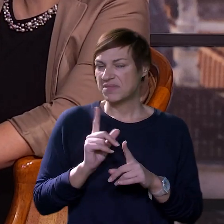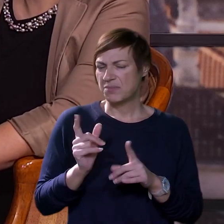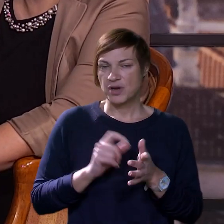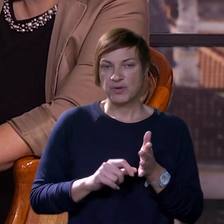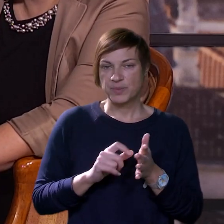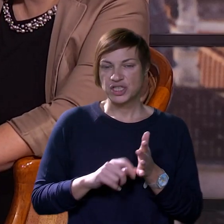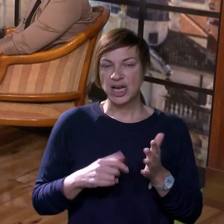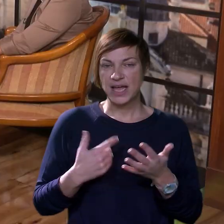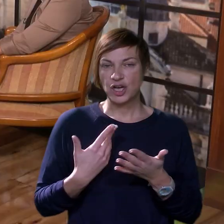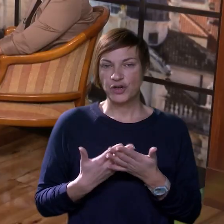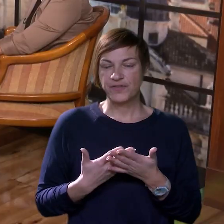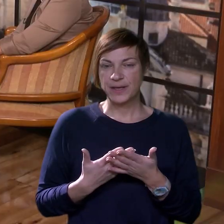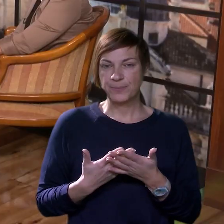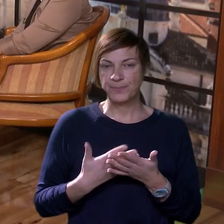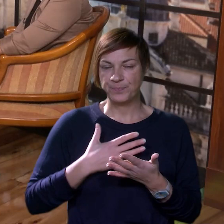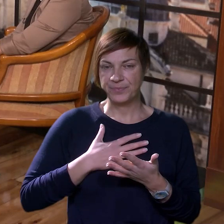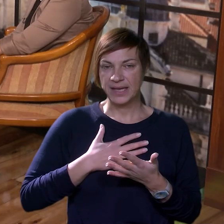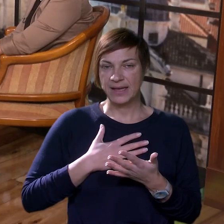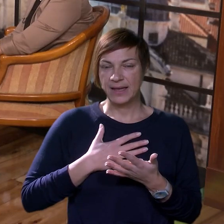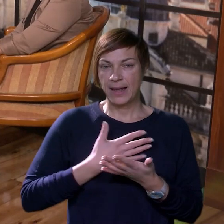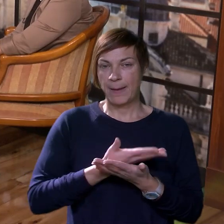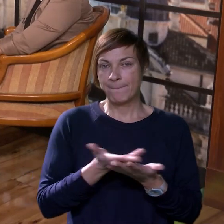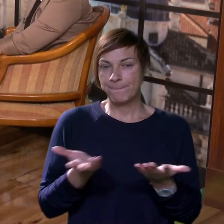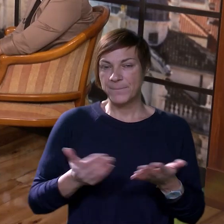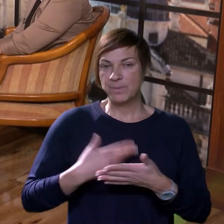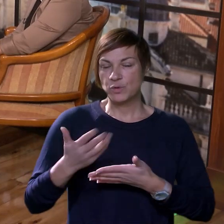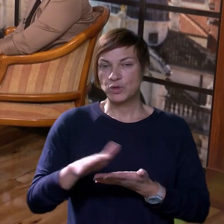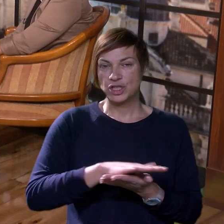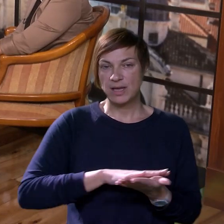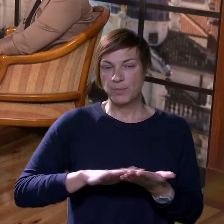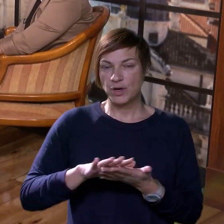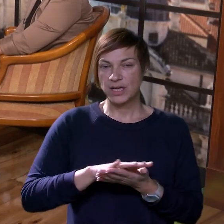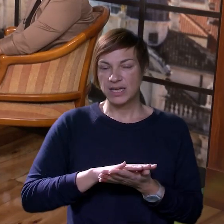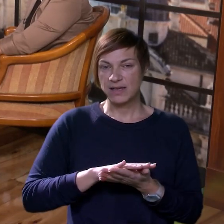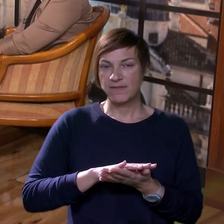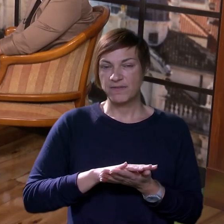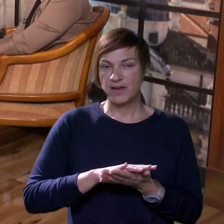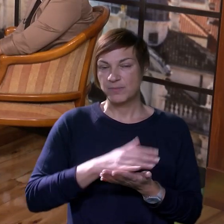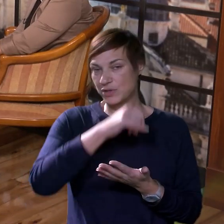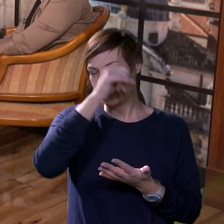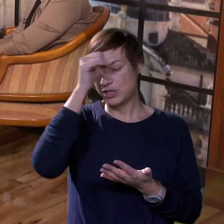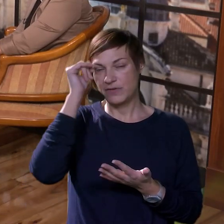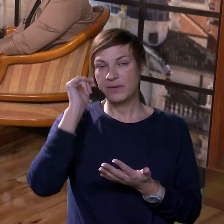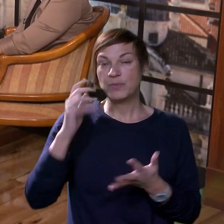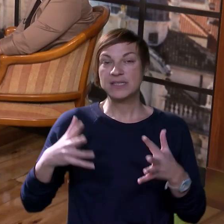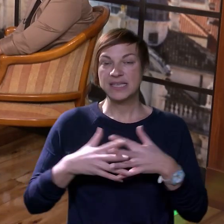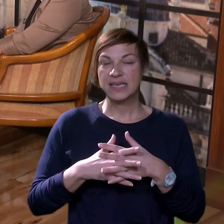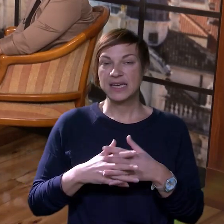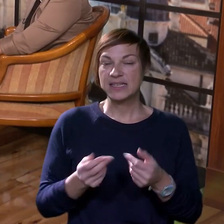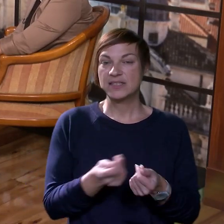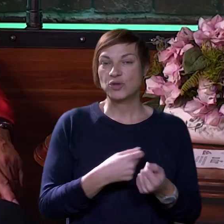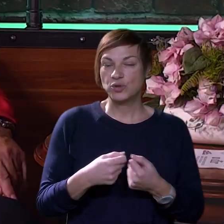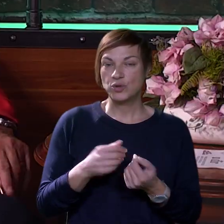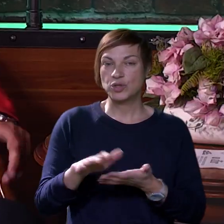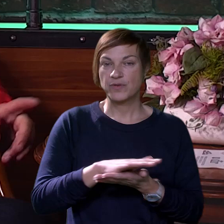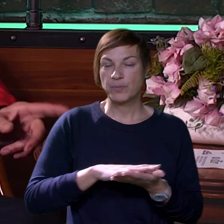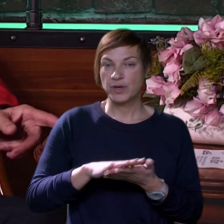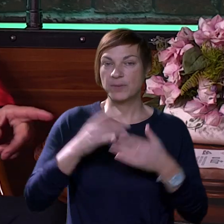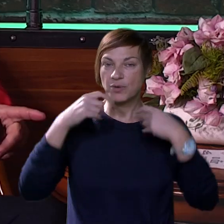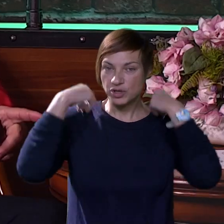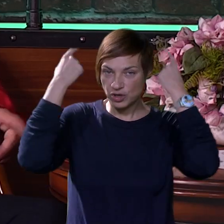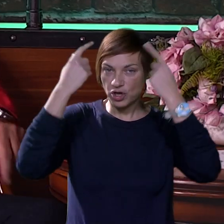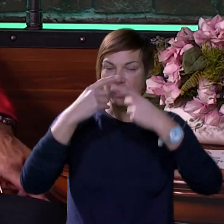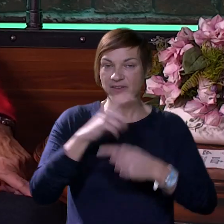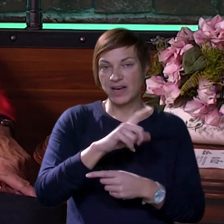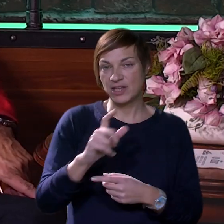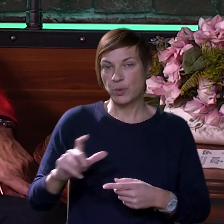biti članovi Crvenog križa. Dapače, mi budući da pokrivamo područje, zovemo se Gradsko društvo Crvenog križa, međutim pokrivamo područje od